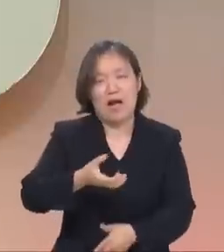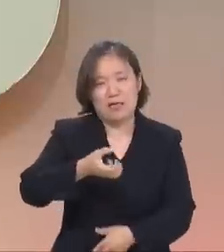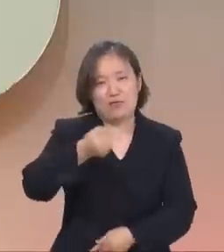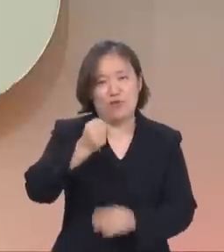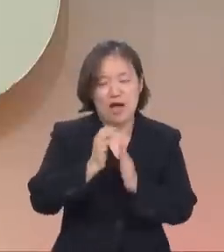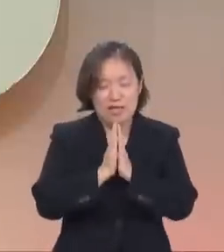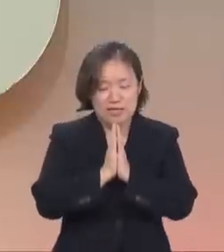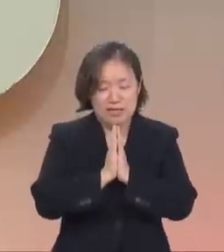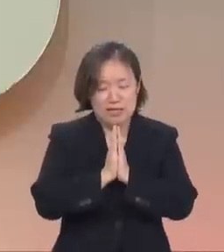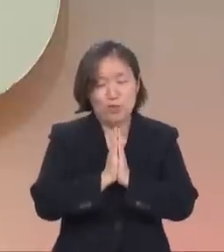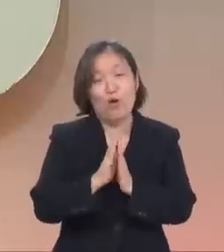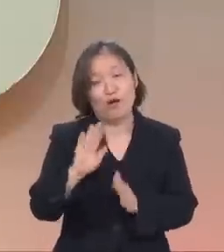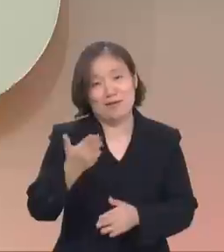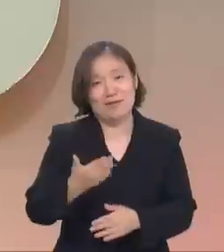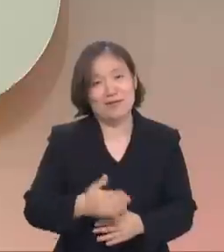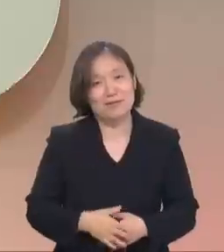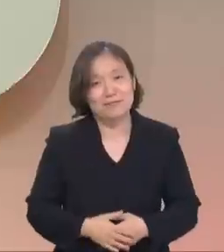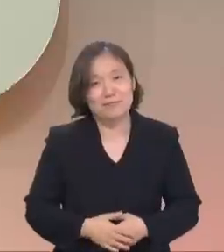합니다